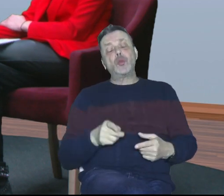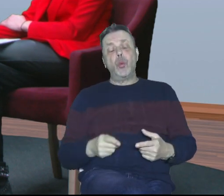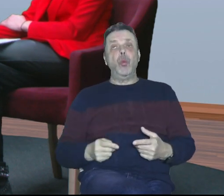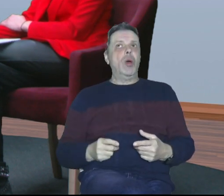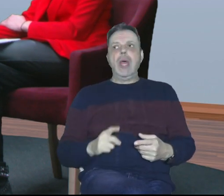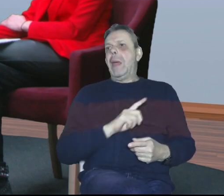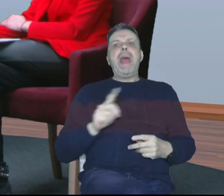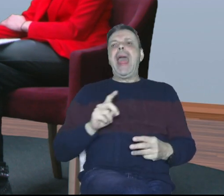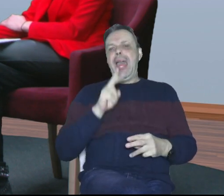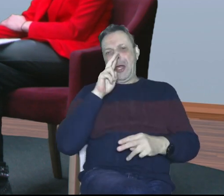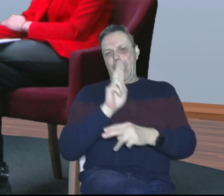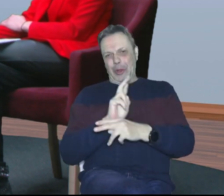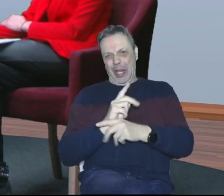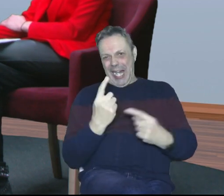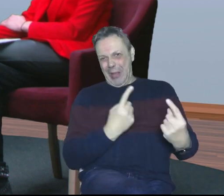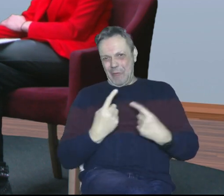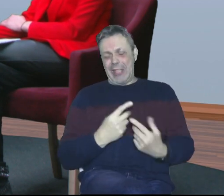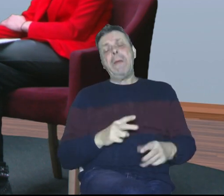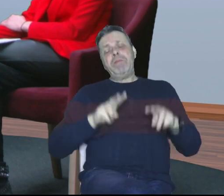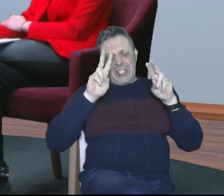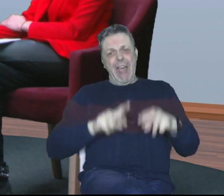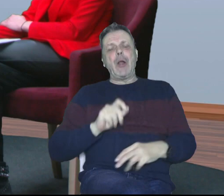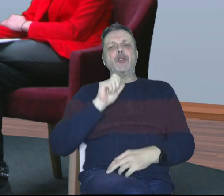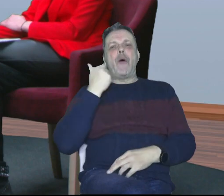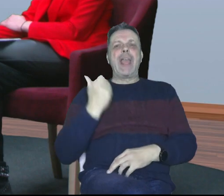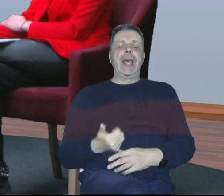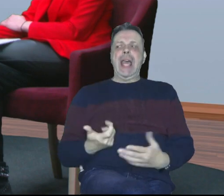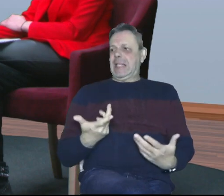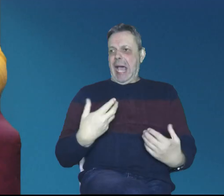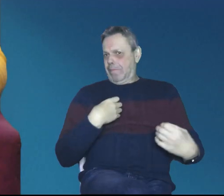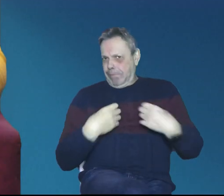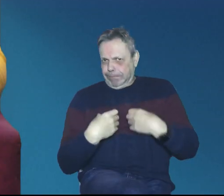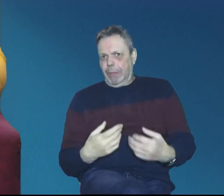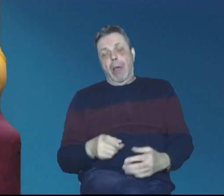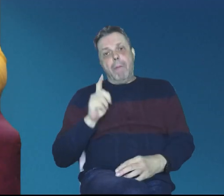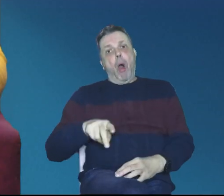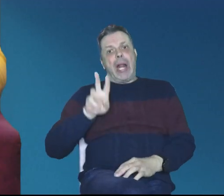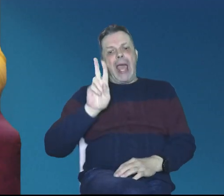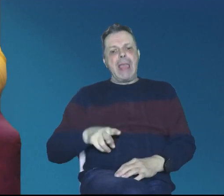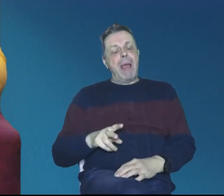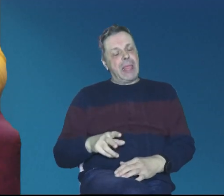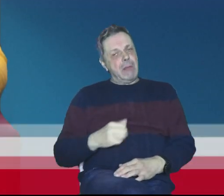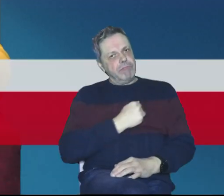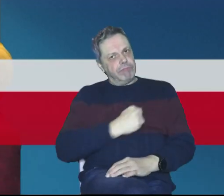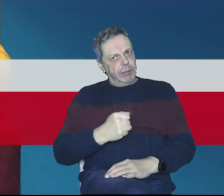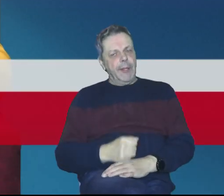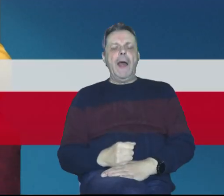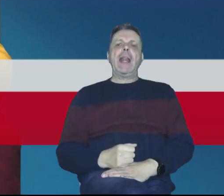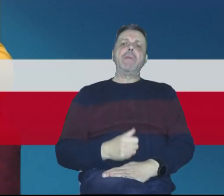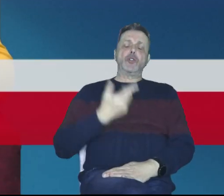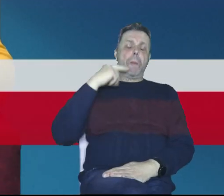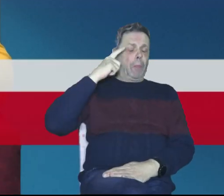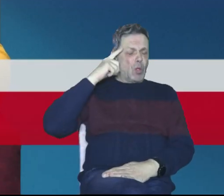su potpuno nekontrolirani uvjeti. Dakle, uistinu čovjek za izvođenje tako nečega mora imati